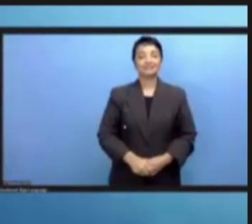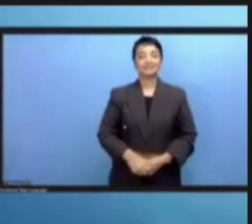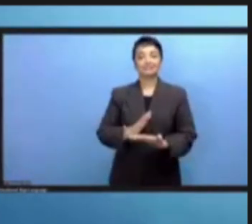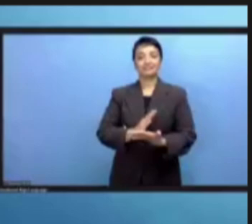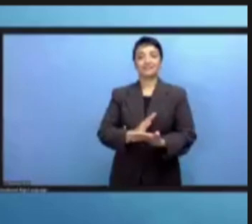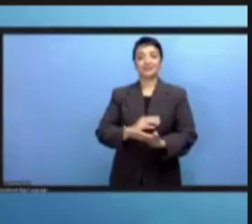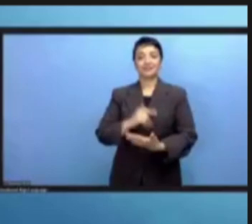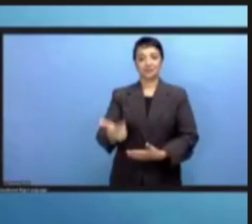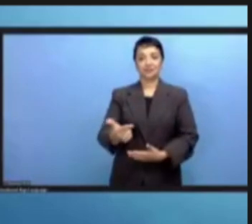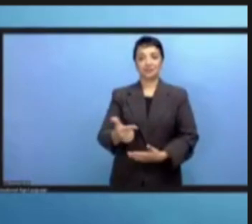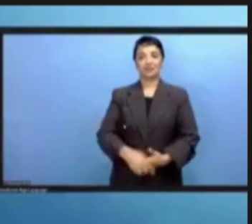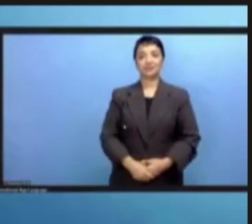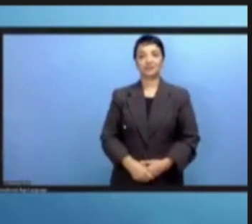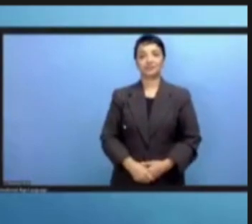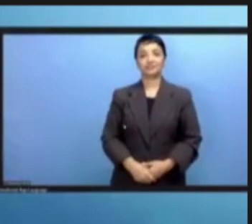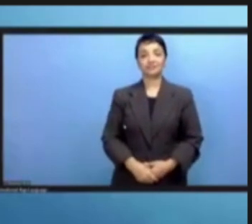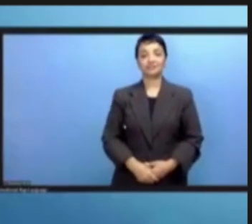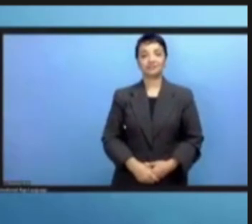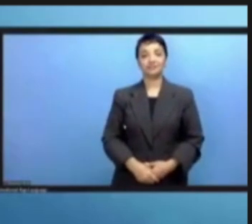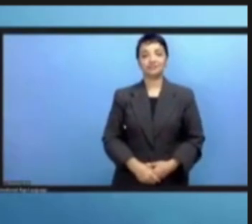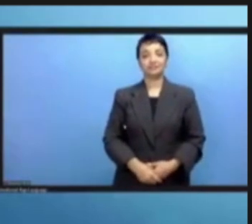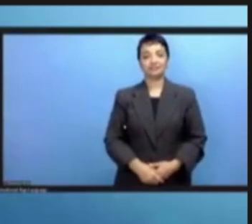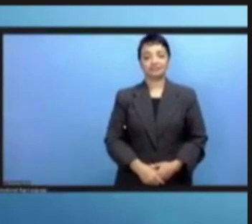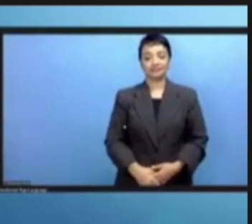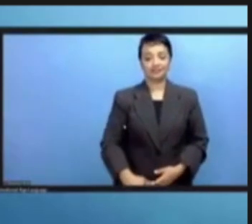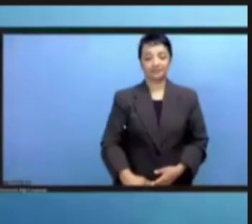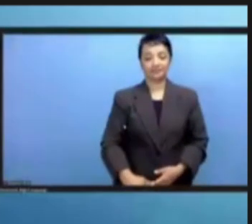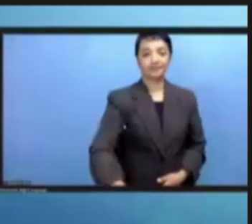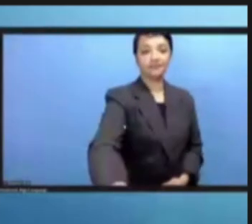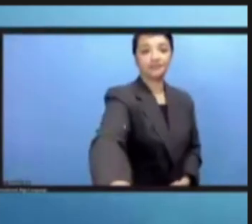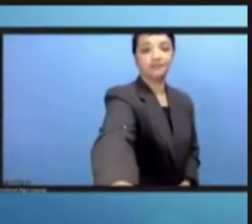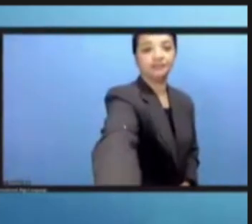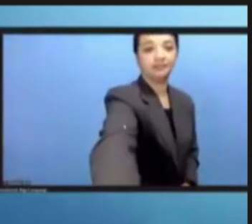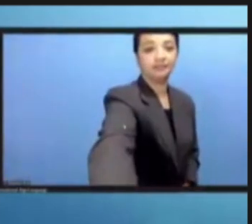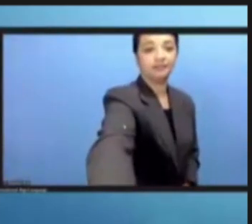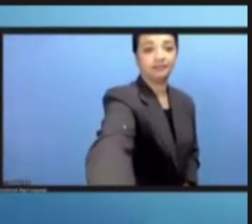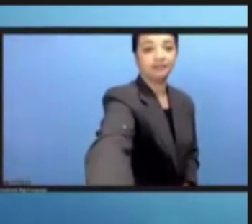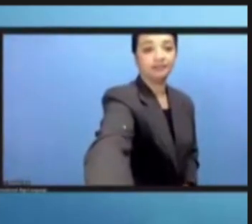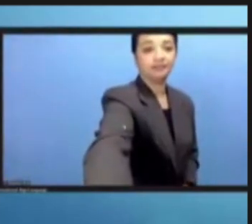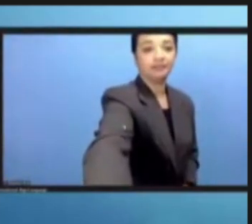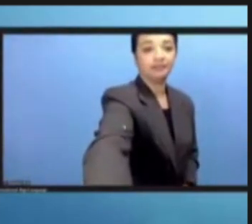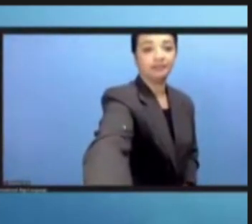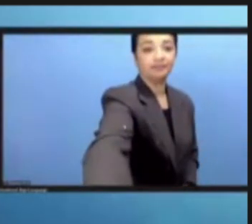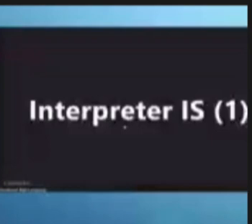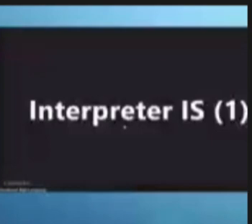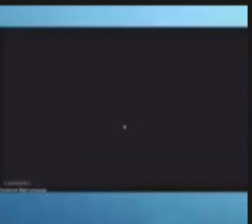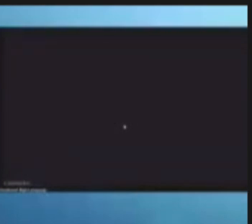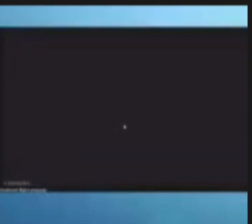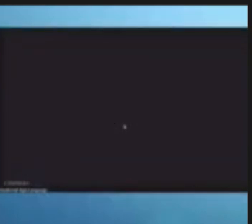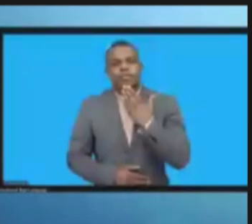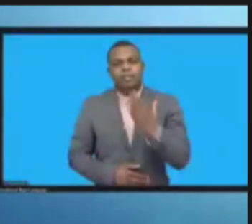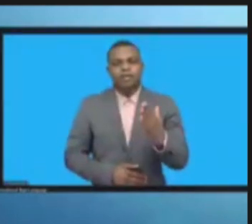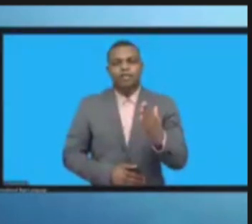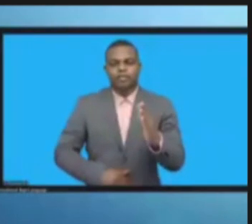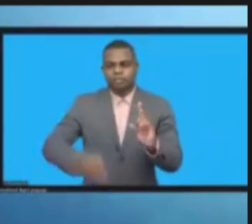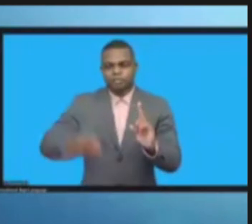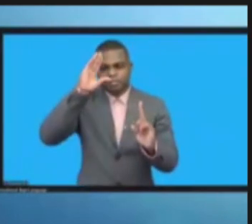Большое спасибо, ваше превосходительство, доктор Аби Ахмед Али,